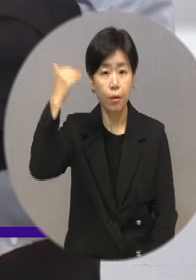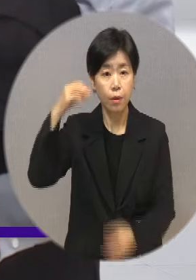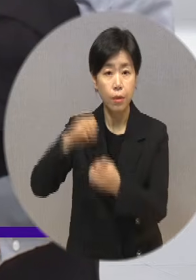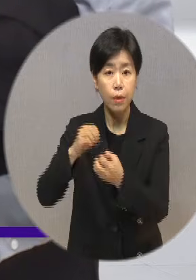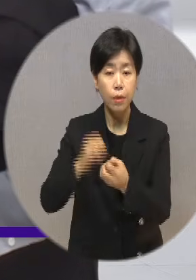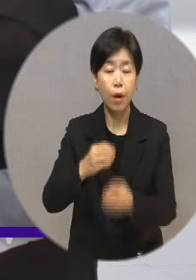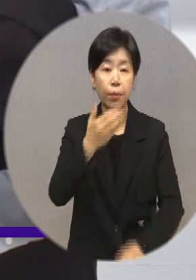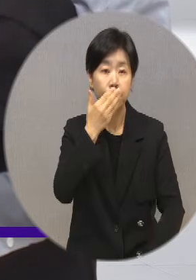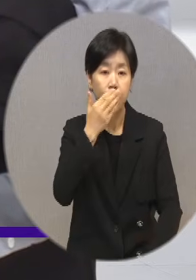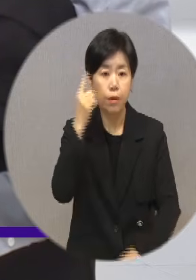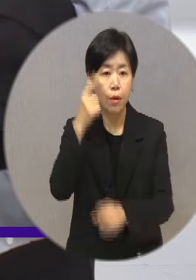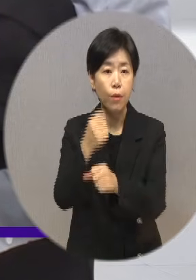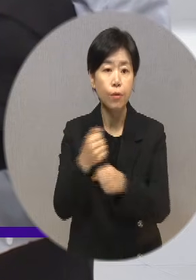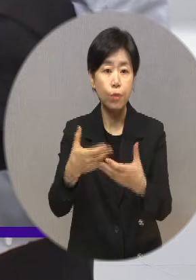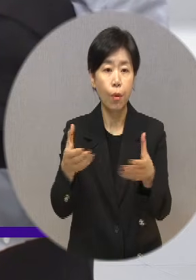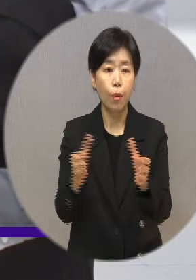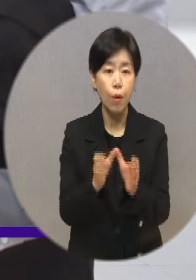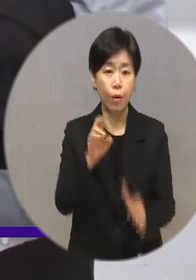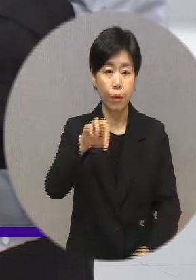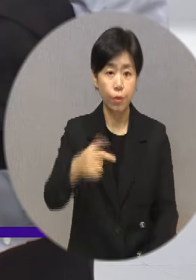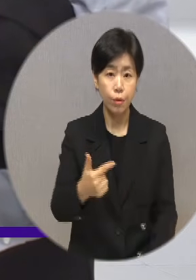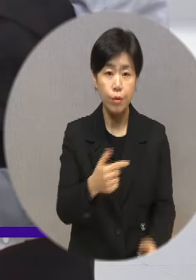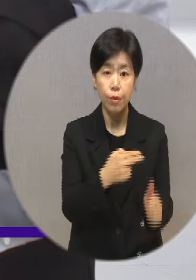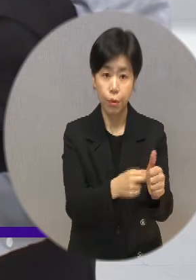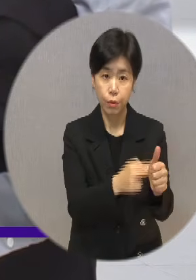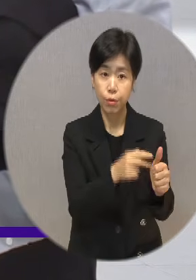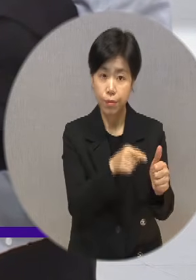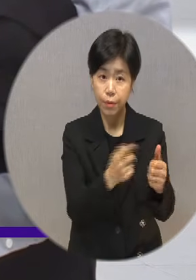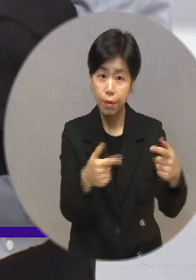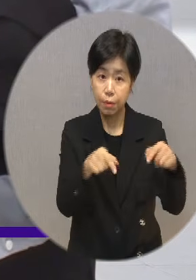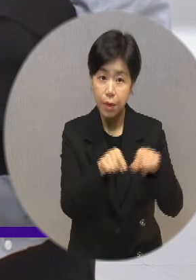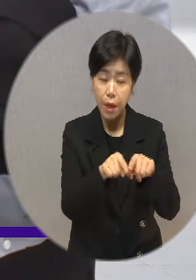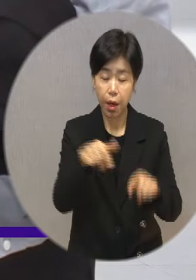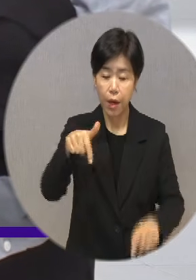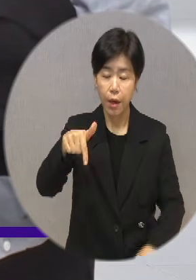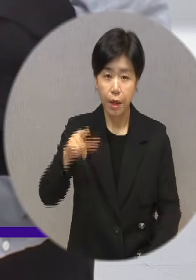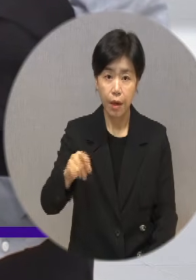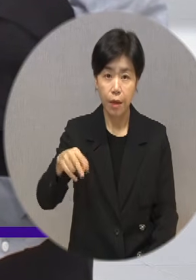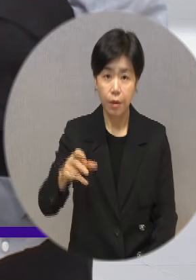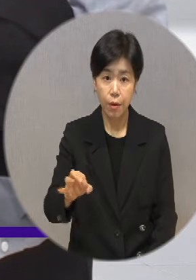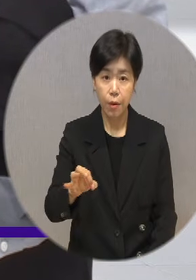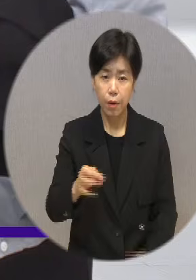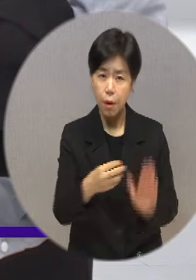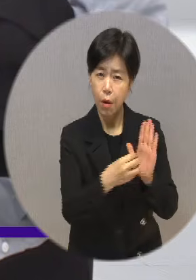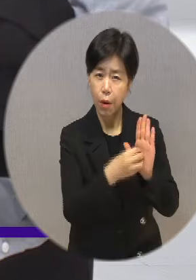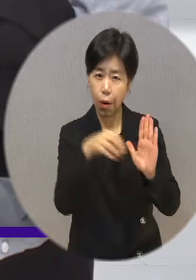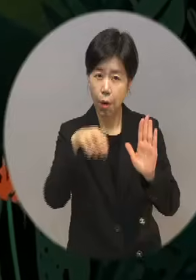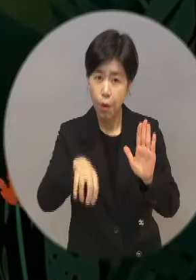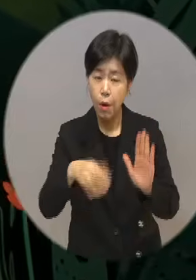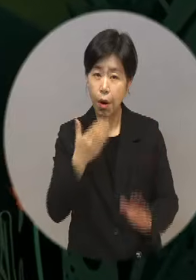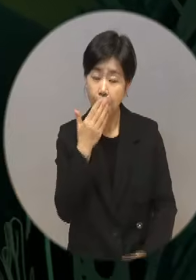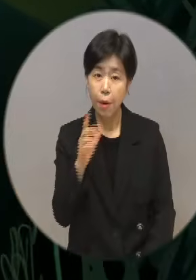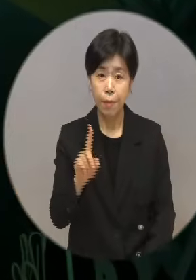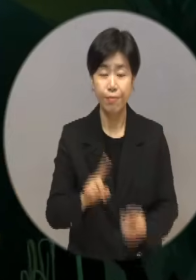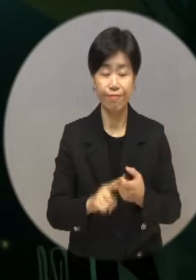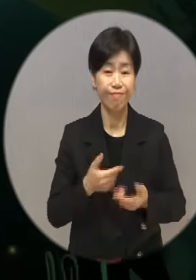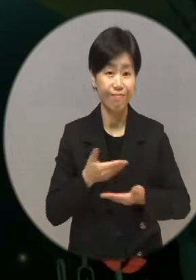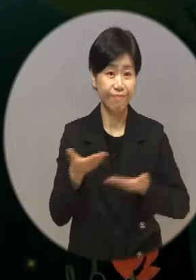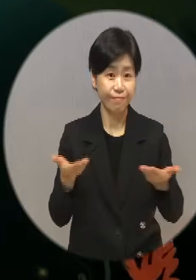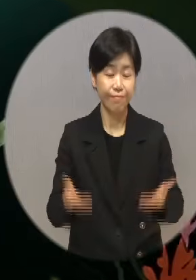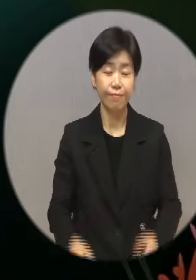한국전통음식연구소 윤숙자 교수님과 함께 한반도 그리고 개성 음식 이야기를 나눠봅니다.